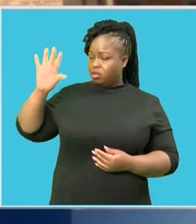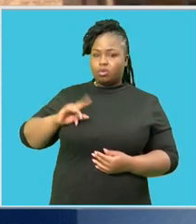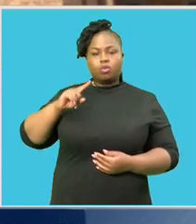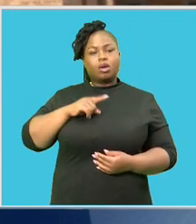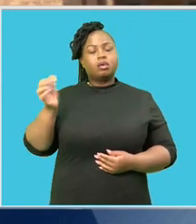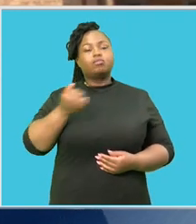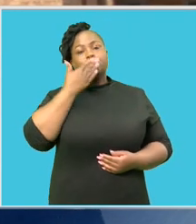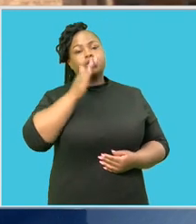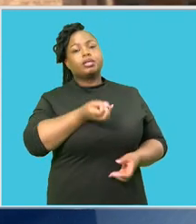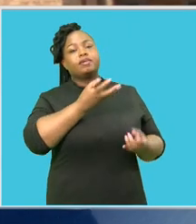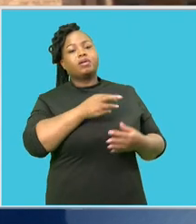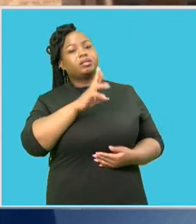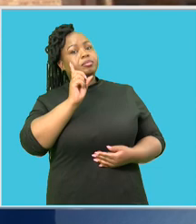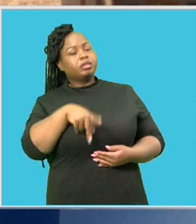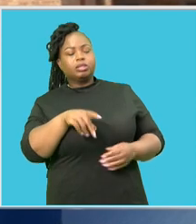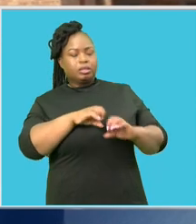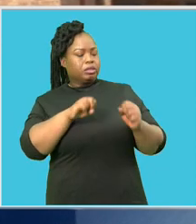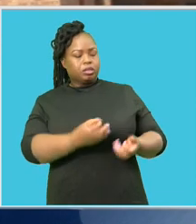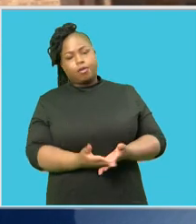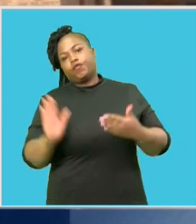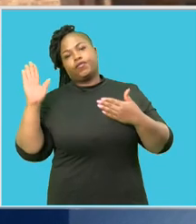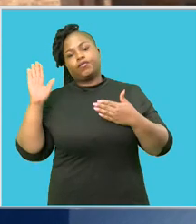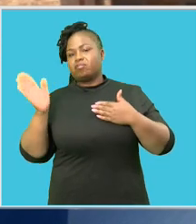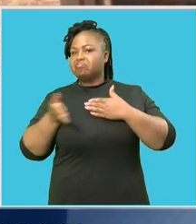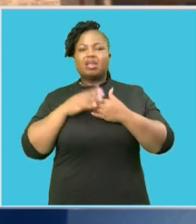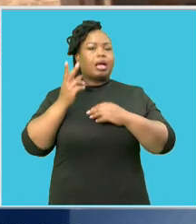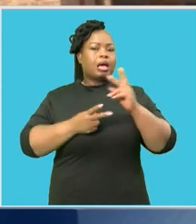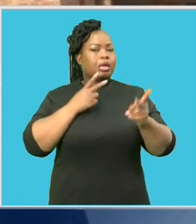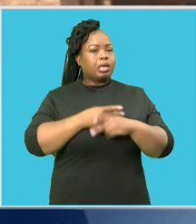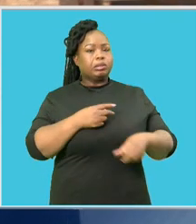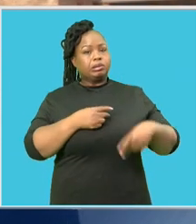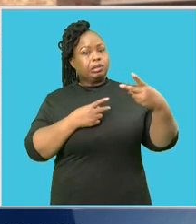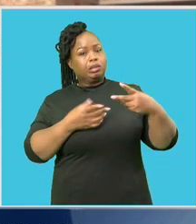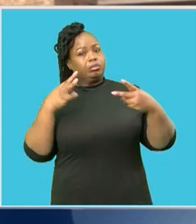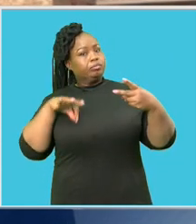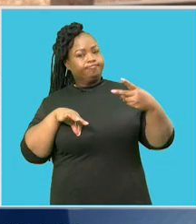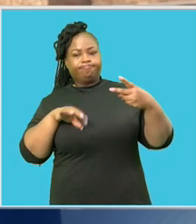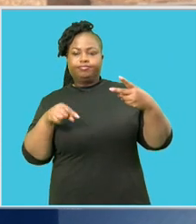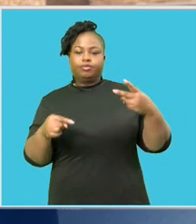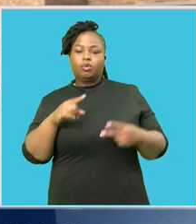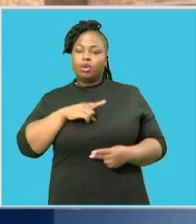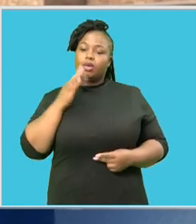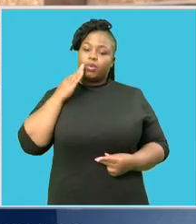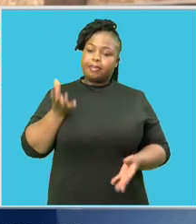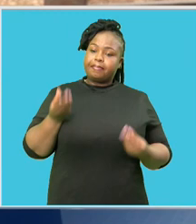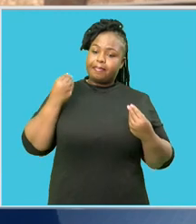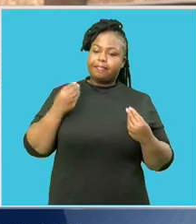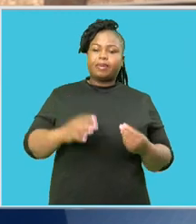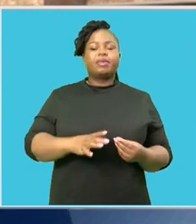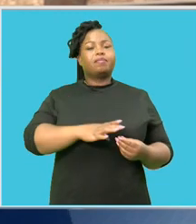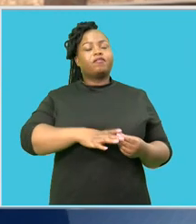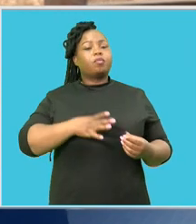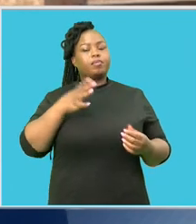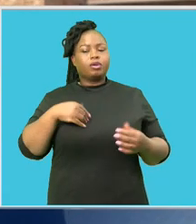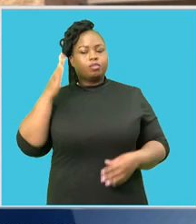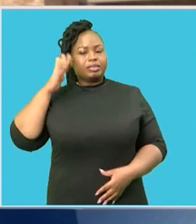kwi-RDP House wakunikeza i-title deed, i-system then it locks you out, awusakwazi ukubenefitha okwesi-two. That's why kubalulekile ukuthi umuntu uma seyitholile indlu ne-title deed yakhe